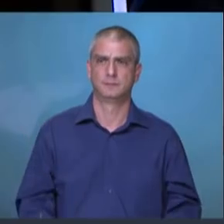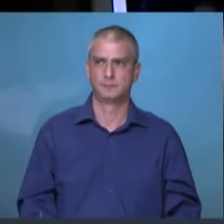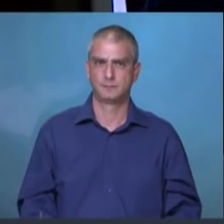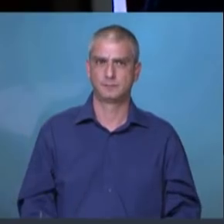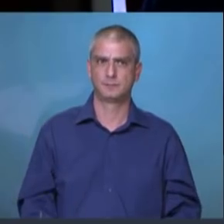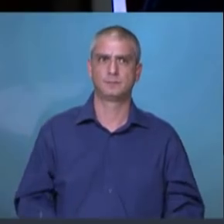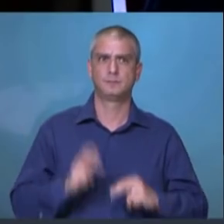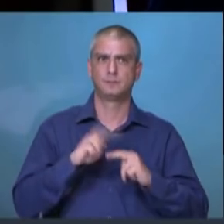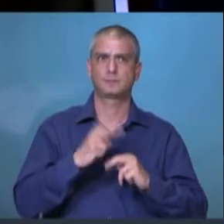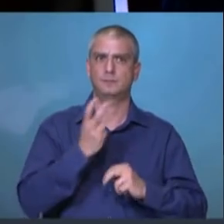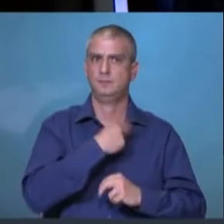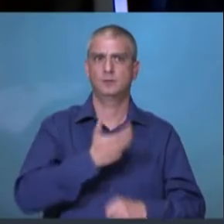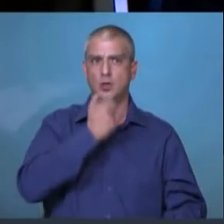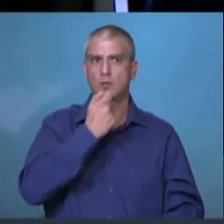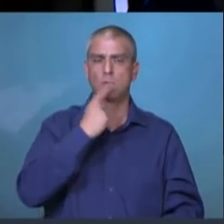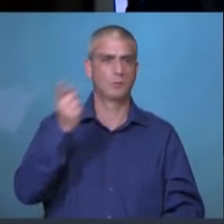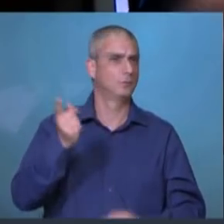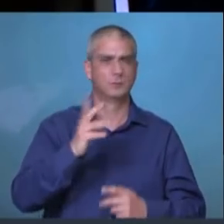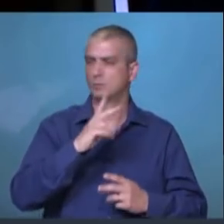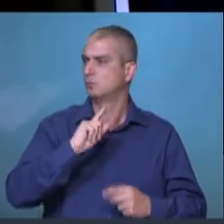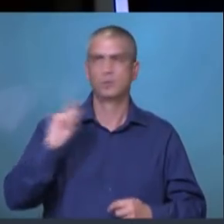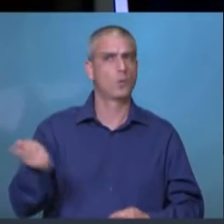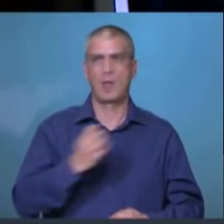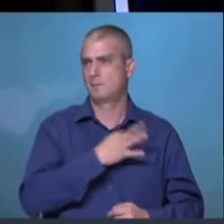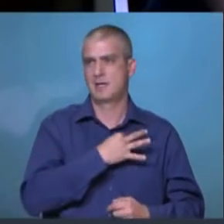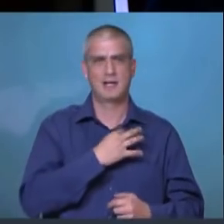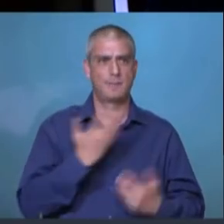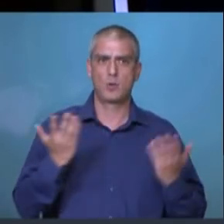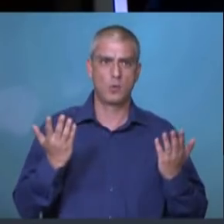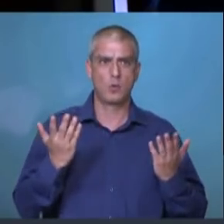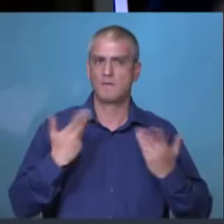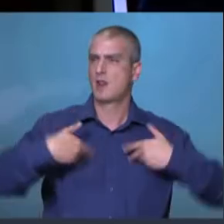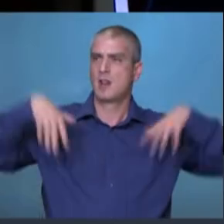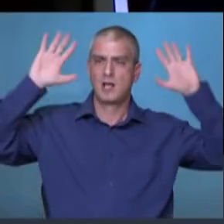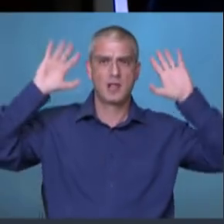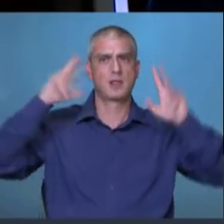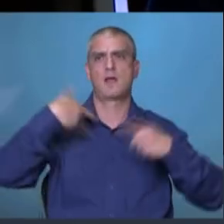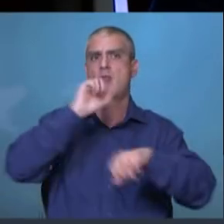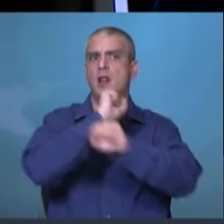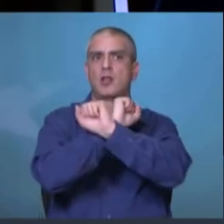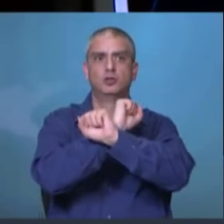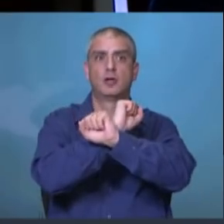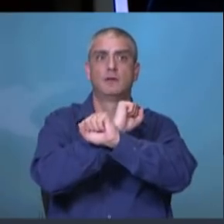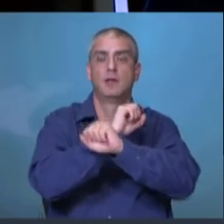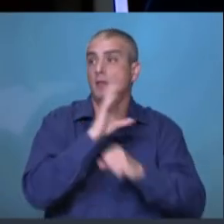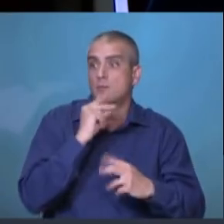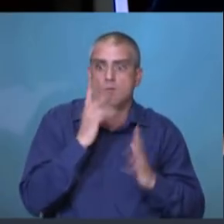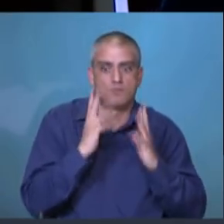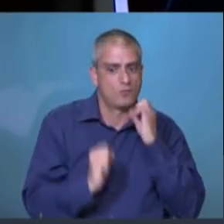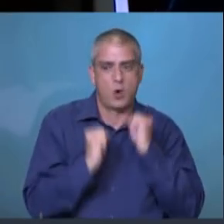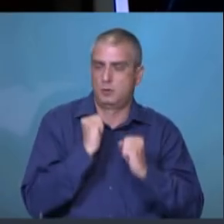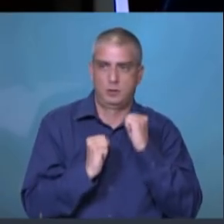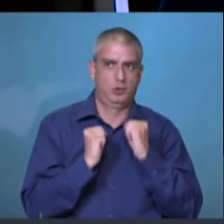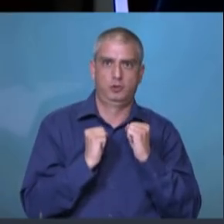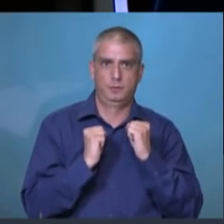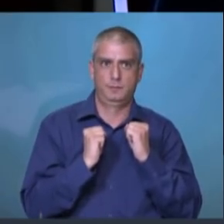אחרי זה הקמבץ עולה לקשר ואומר שהם הולכים להיפגע כולם ולהיכנע וליפול בשבי ודיבורים קשים